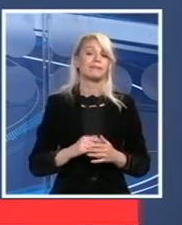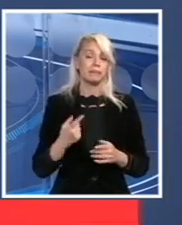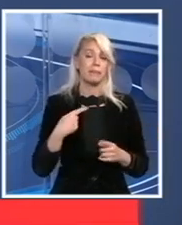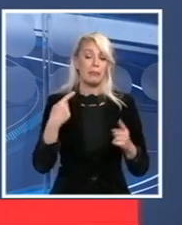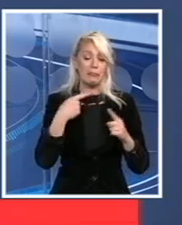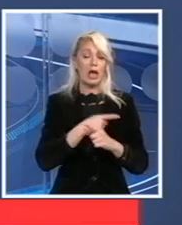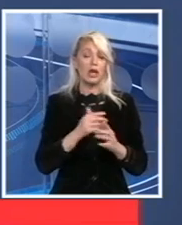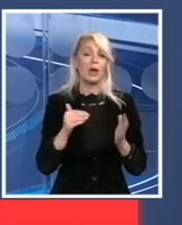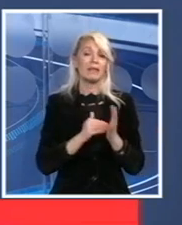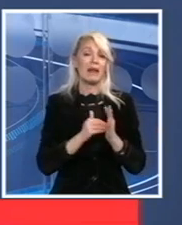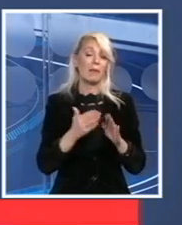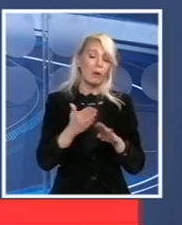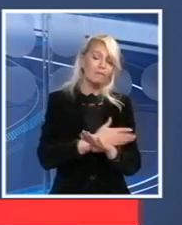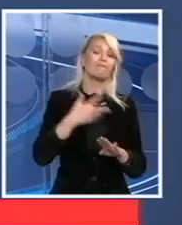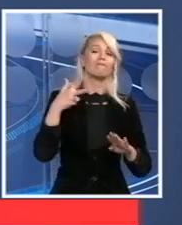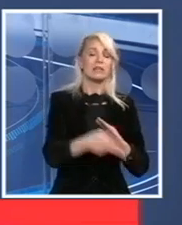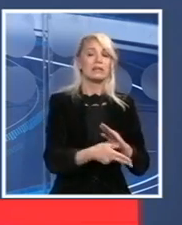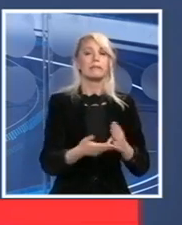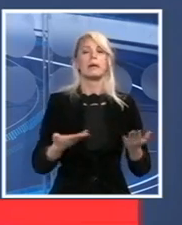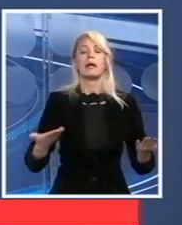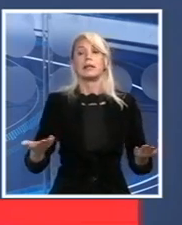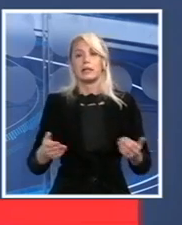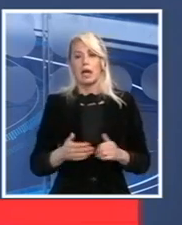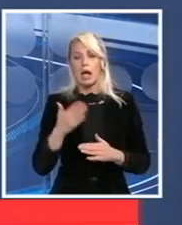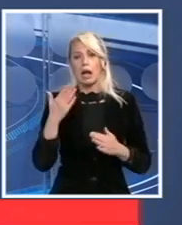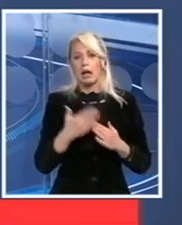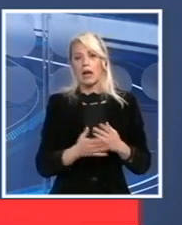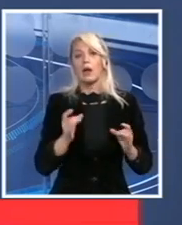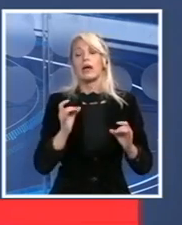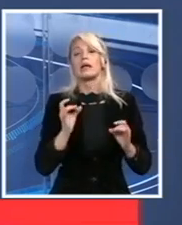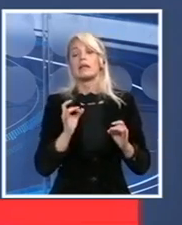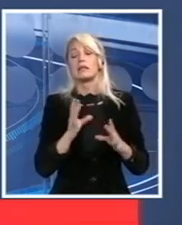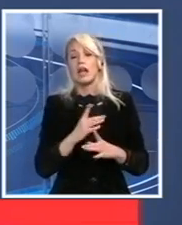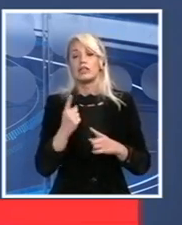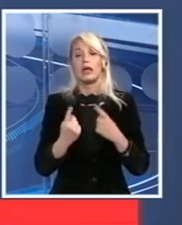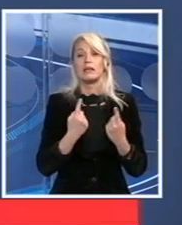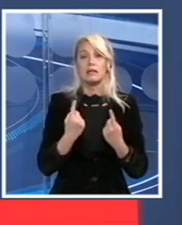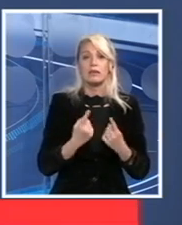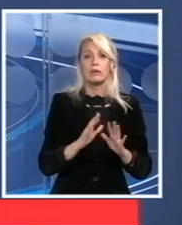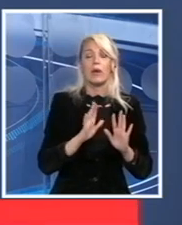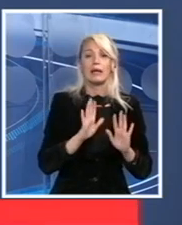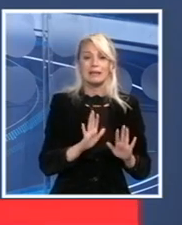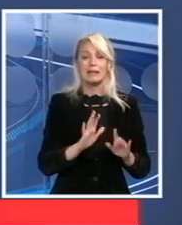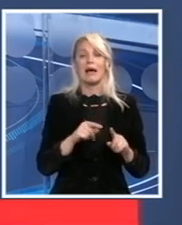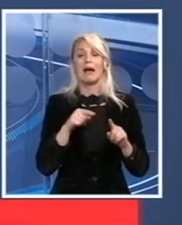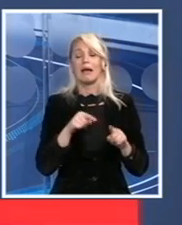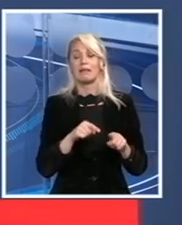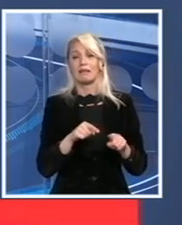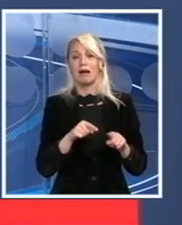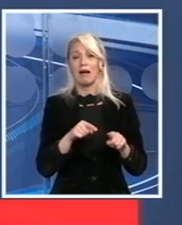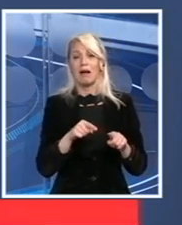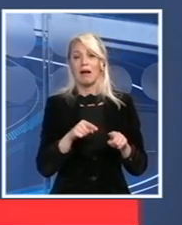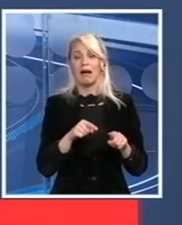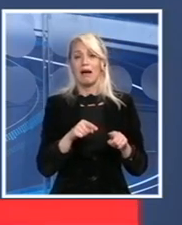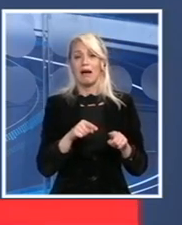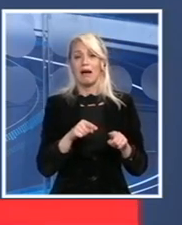se i tekako da spreči, ali eto, jedina je srećna okolnost u svemu tome da se u ovom delu epidemije, kada je već došlo do